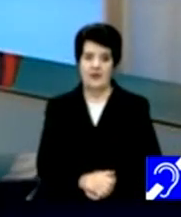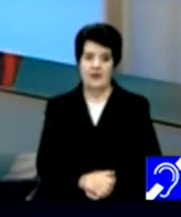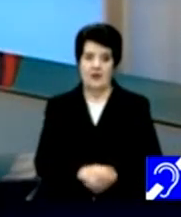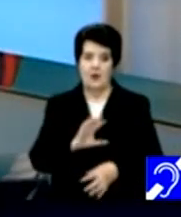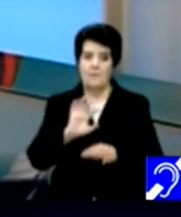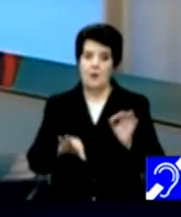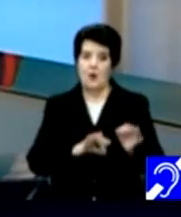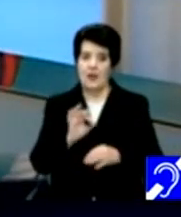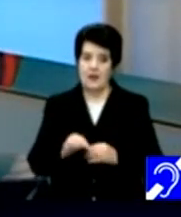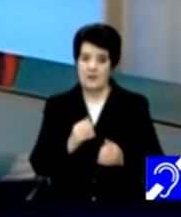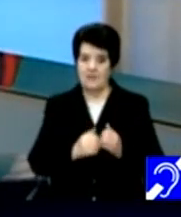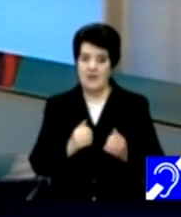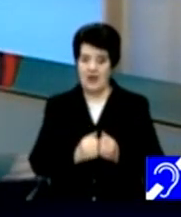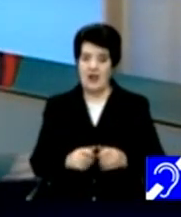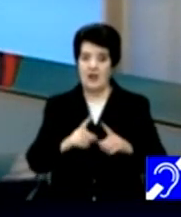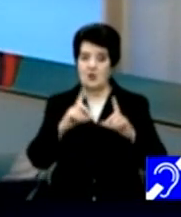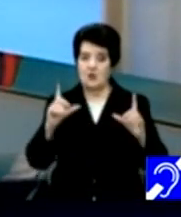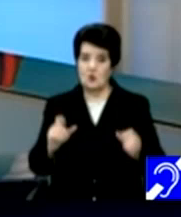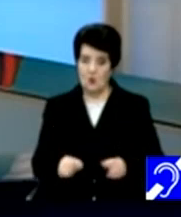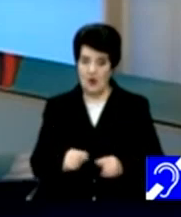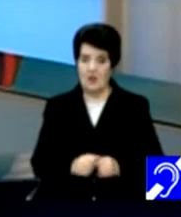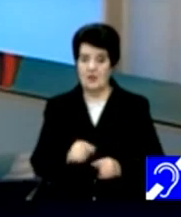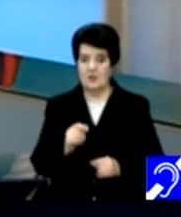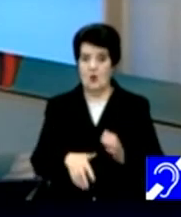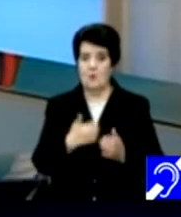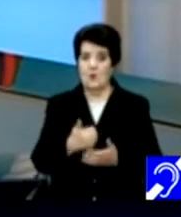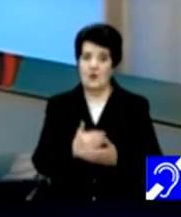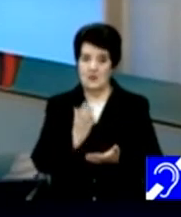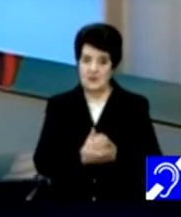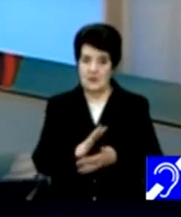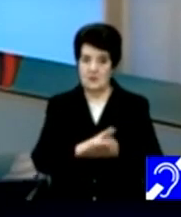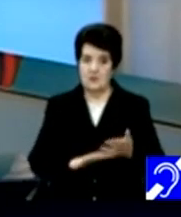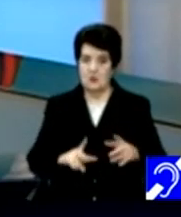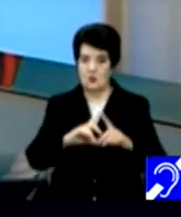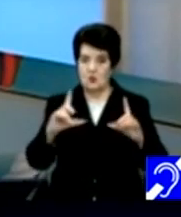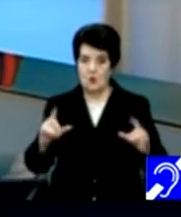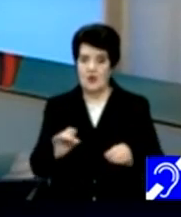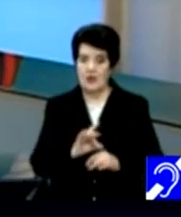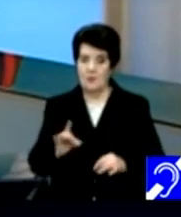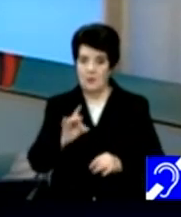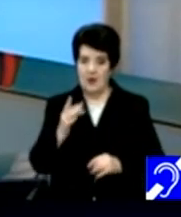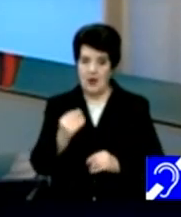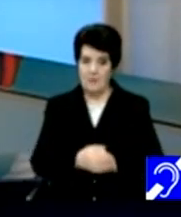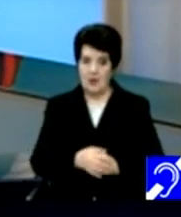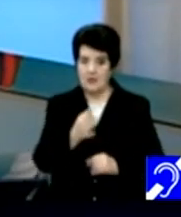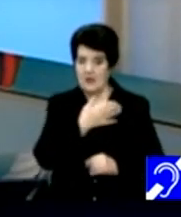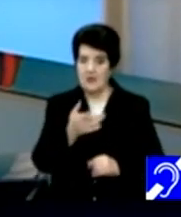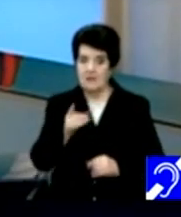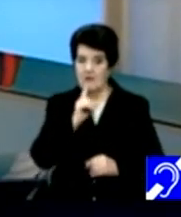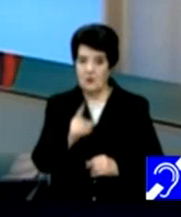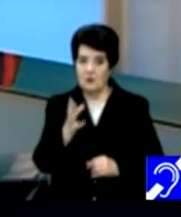Proiectul Tecul în fiecare școală continuă să creeze oportunități de perfecționare pentru școlile din Republica Moldova. Timp de câteva